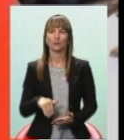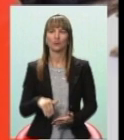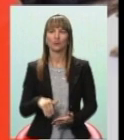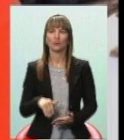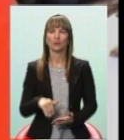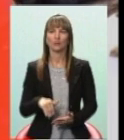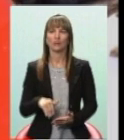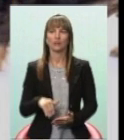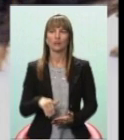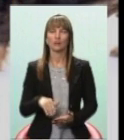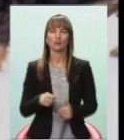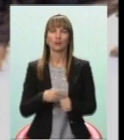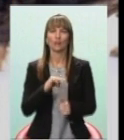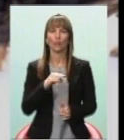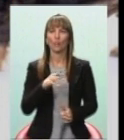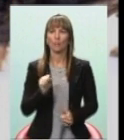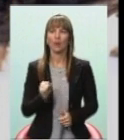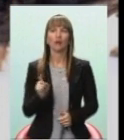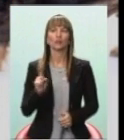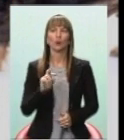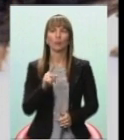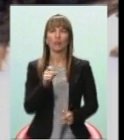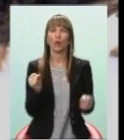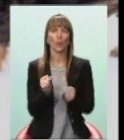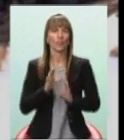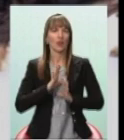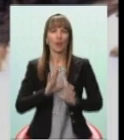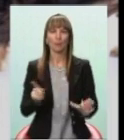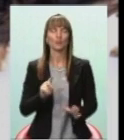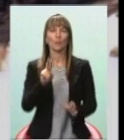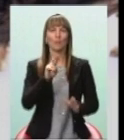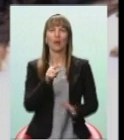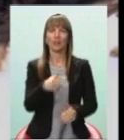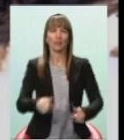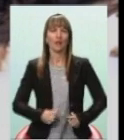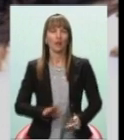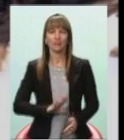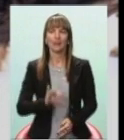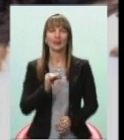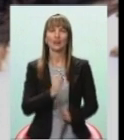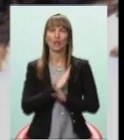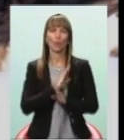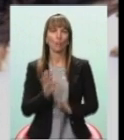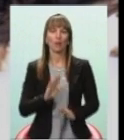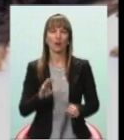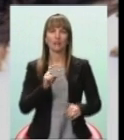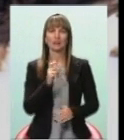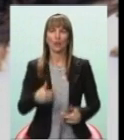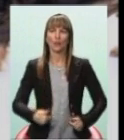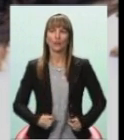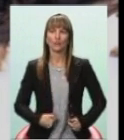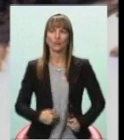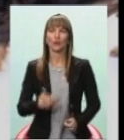их дома. Чтобы им не было холодно, чтобы они не голодали и не умирали с голоду.